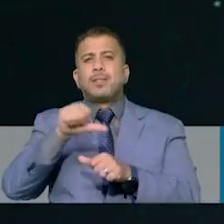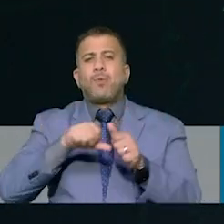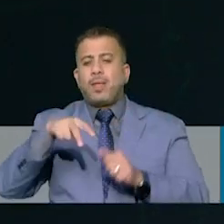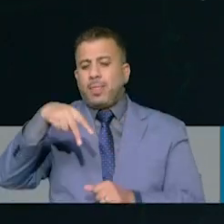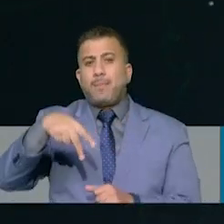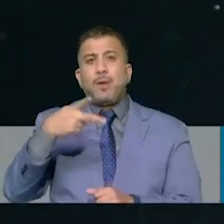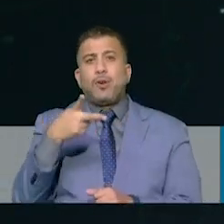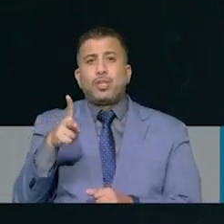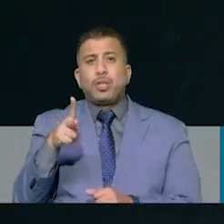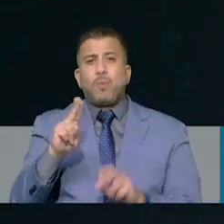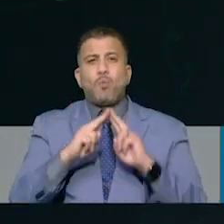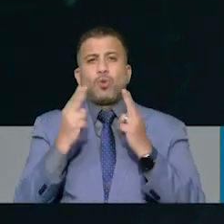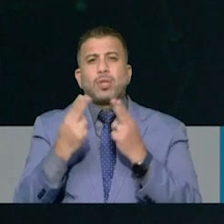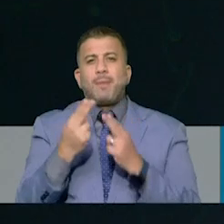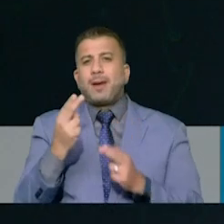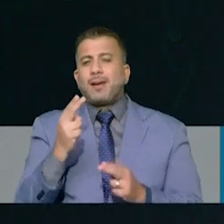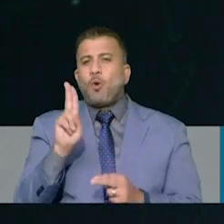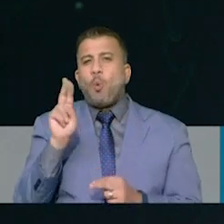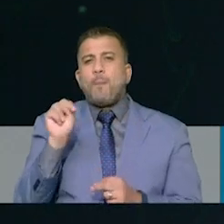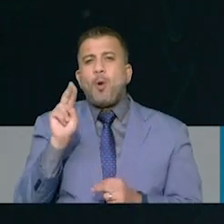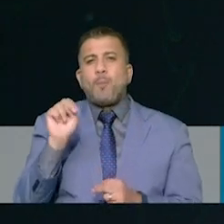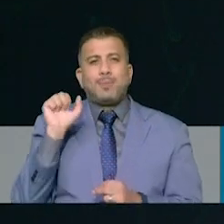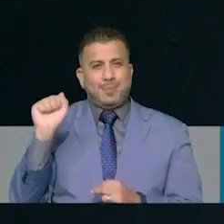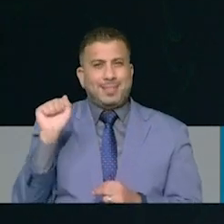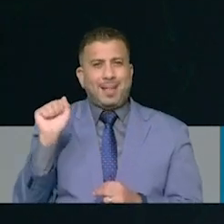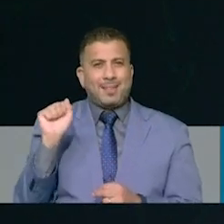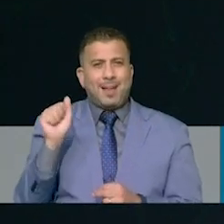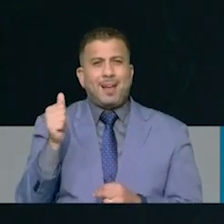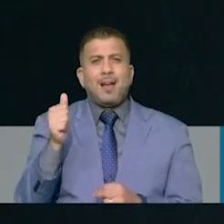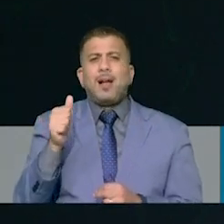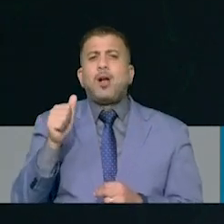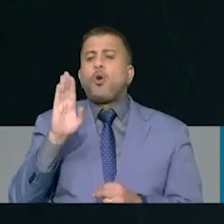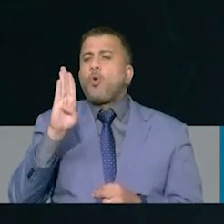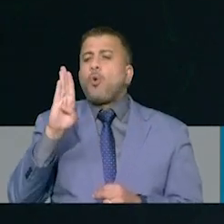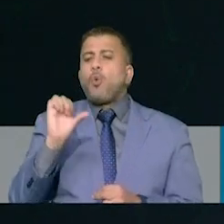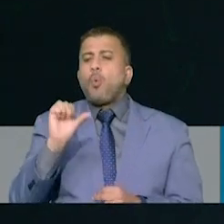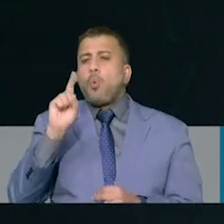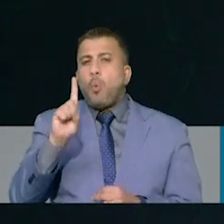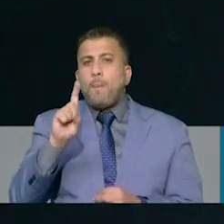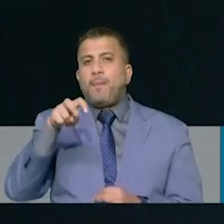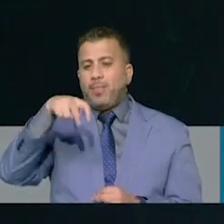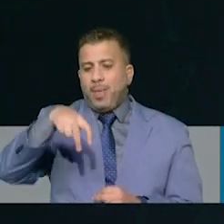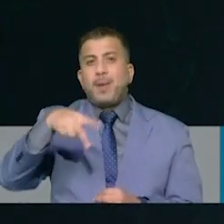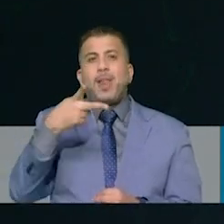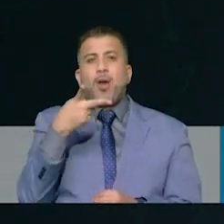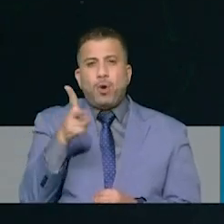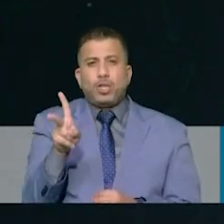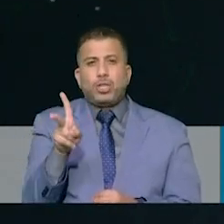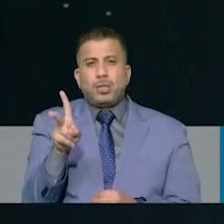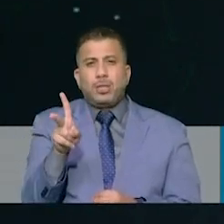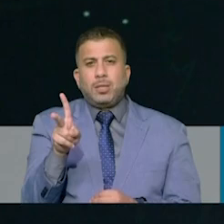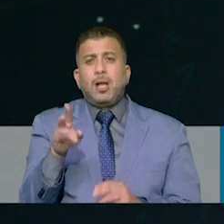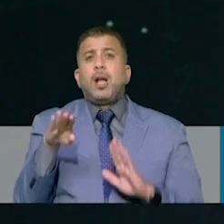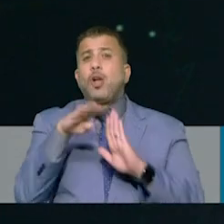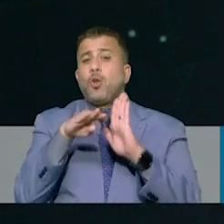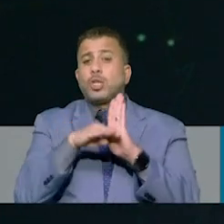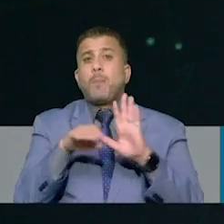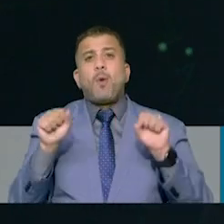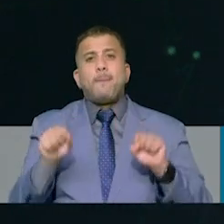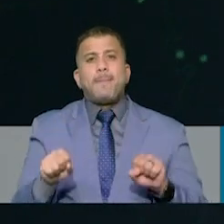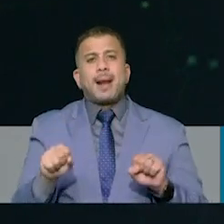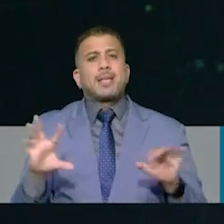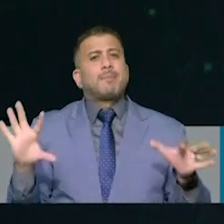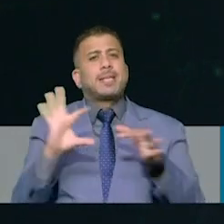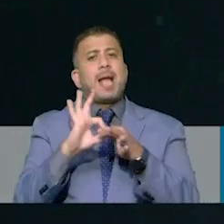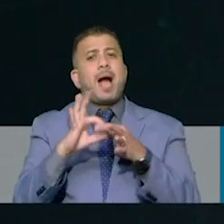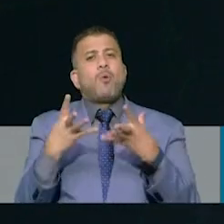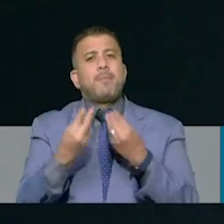الثام لمؤتمر الاطراف اتفاقيه الامم المتحده الاطاريه بشان تغير المناخ الكب 28